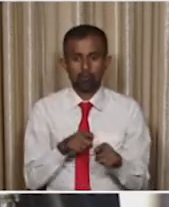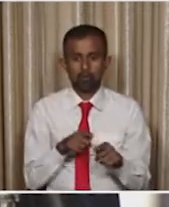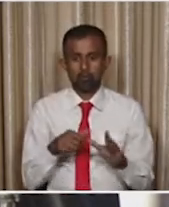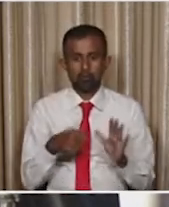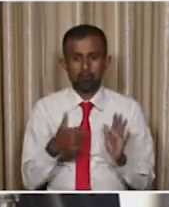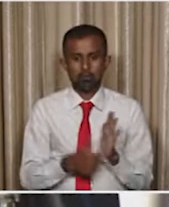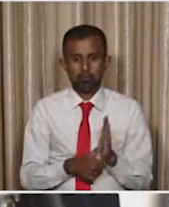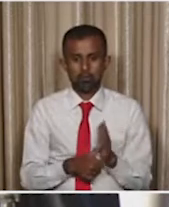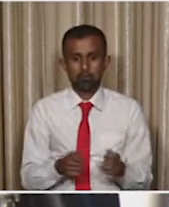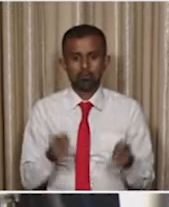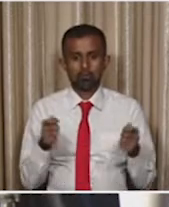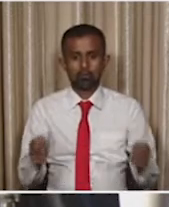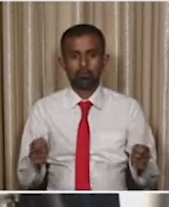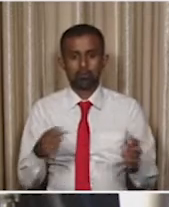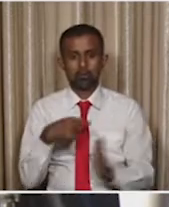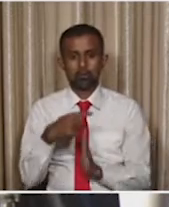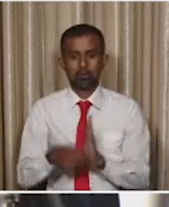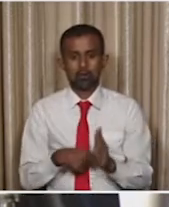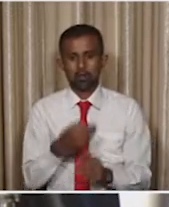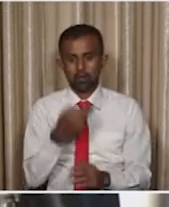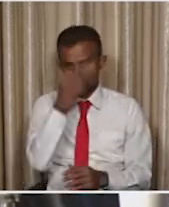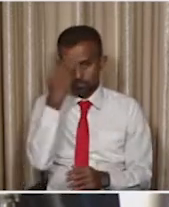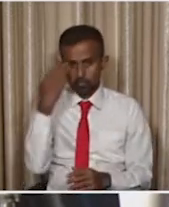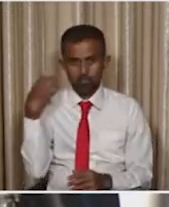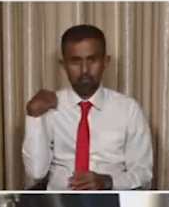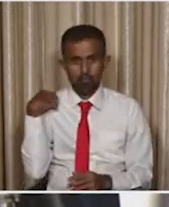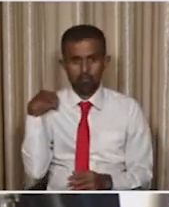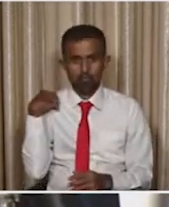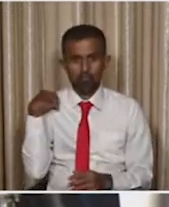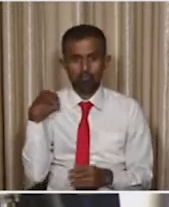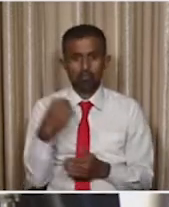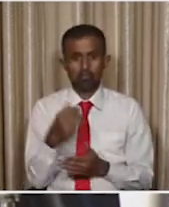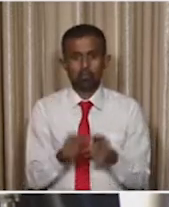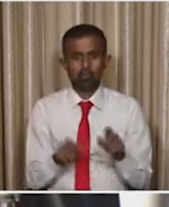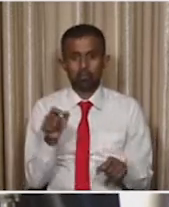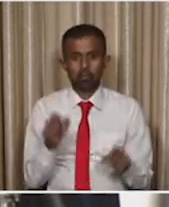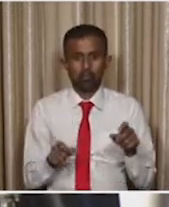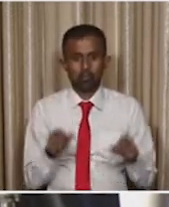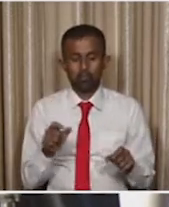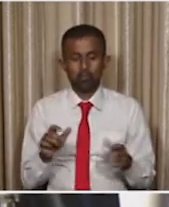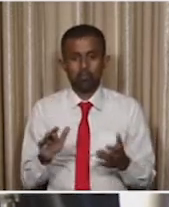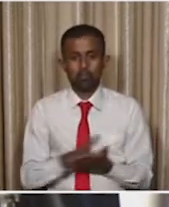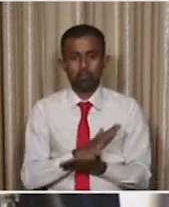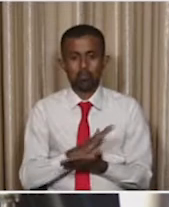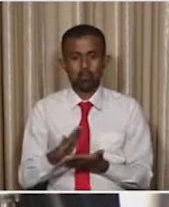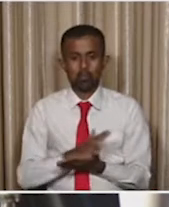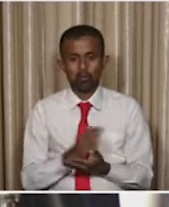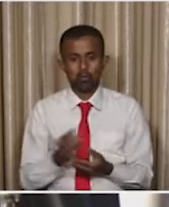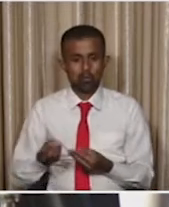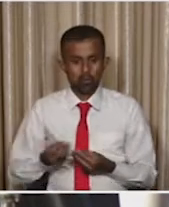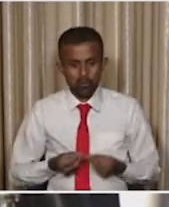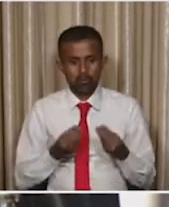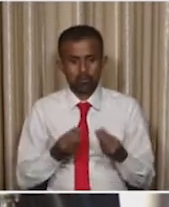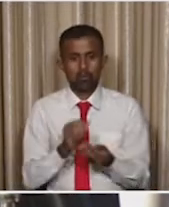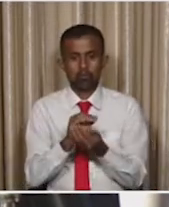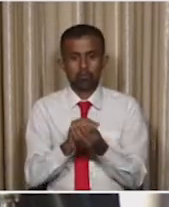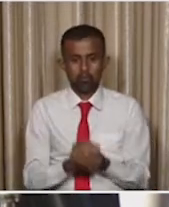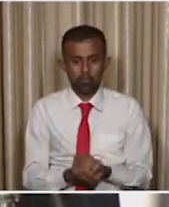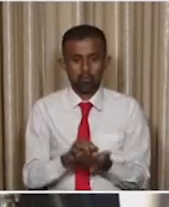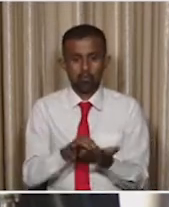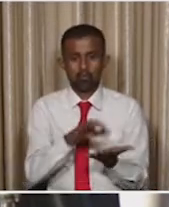நாட்டிலே இருக்கக்கூடிய தமிழ் முஸ்லிம் மக்கள் அரவணைக்கப்பட்டு அவர்களுடைய பாதுகாப்பு உறுதிப்படுத்தப்பட்டு முன்கொண்டு செல்லப் போவதில்லை என்பதனைத்தான் இது